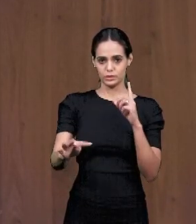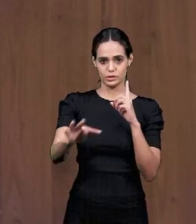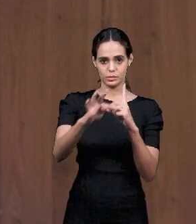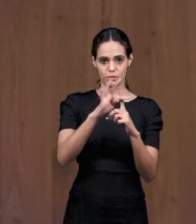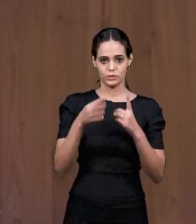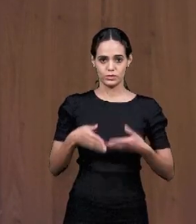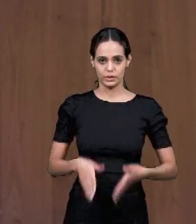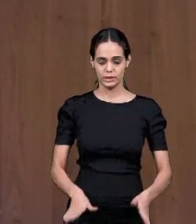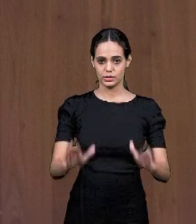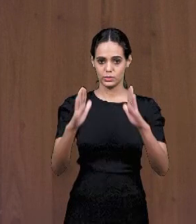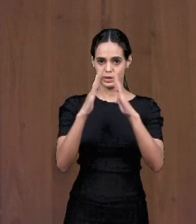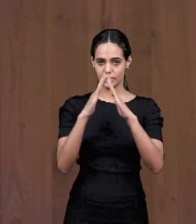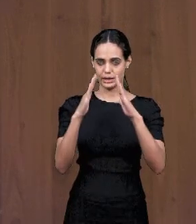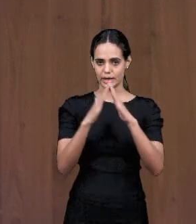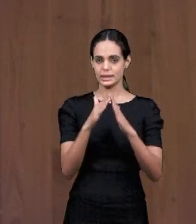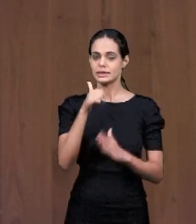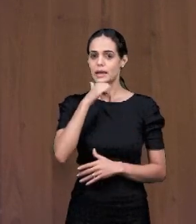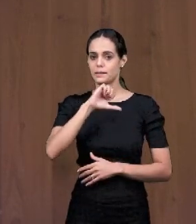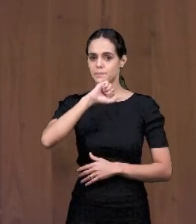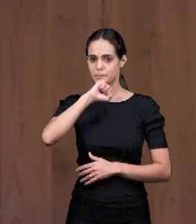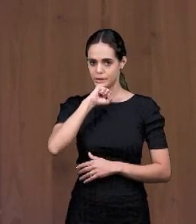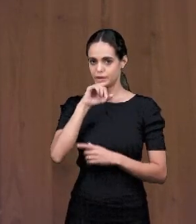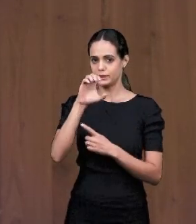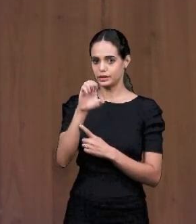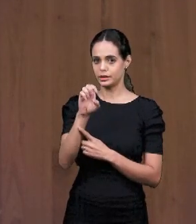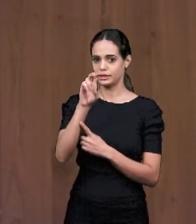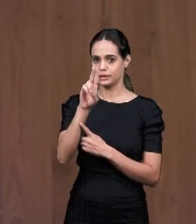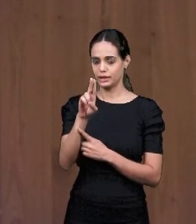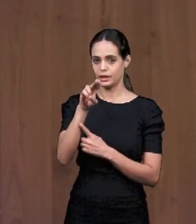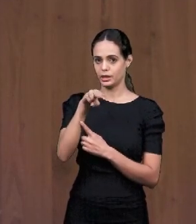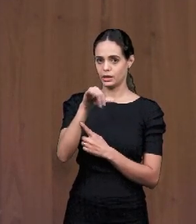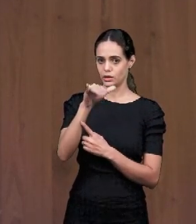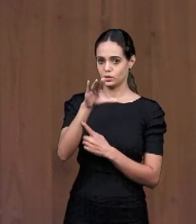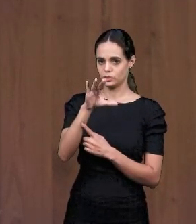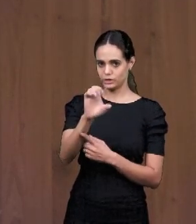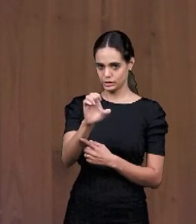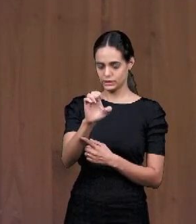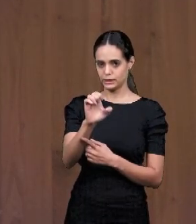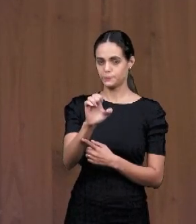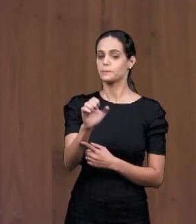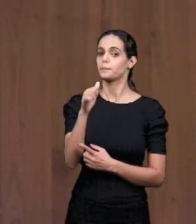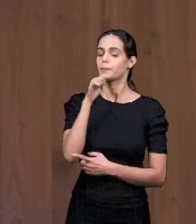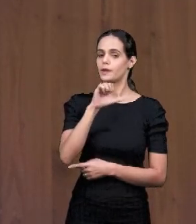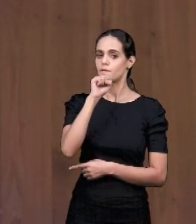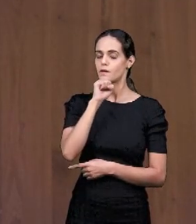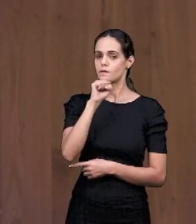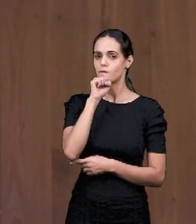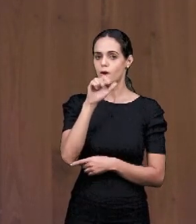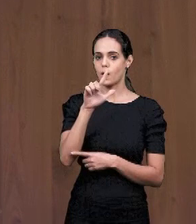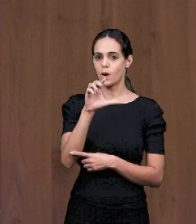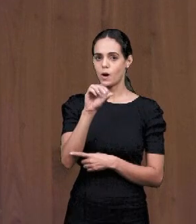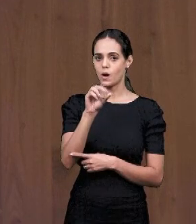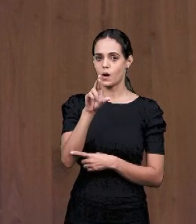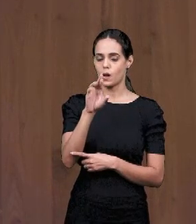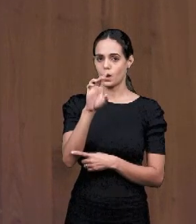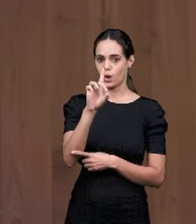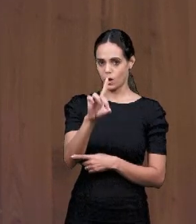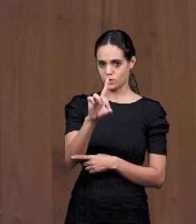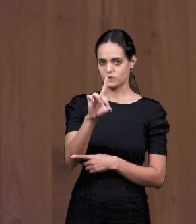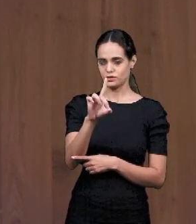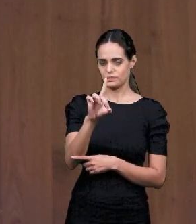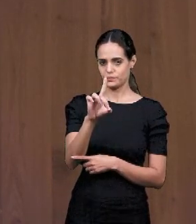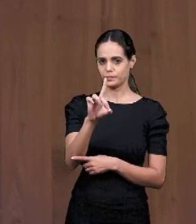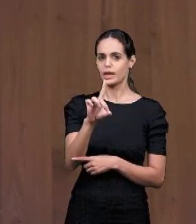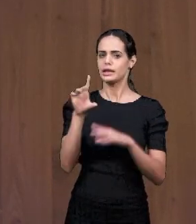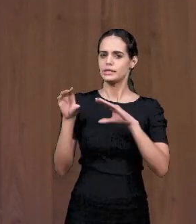foyer où la mère Eunice et sa grand-mère Loïda étaient servantes du Seigneur. Et elles ont enseigné